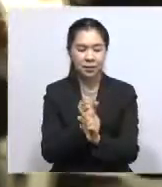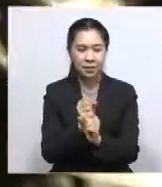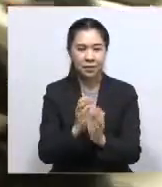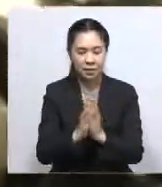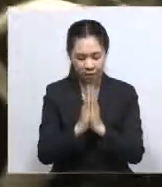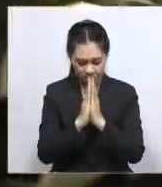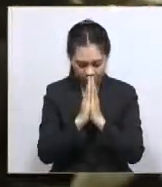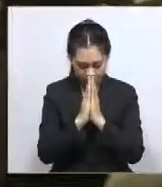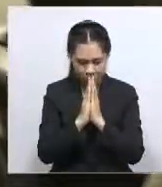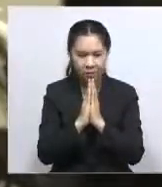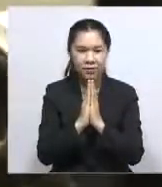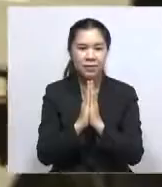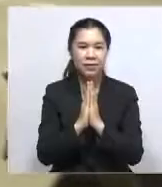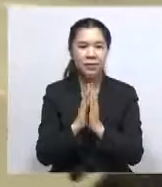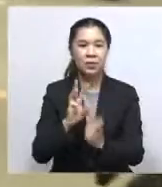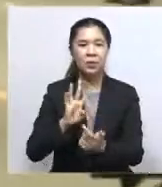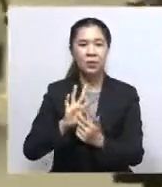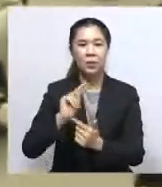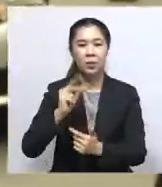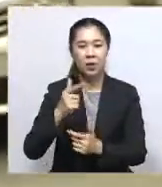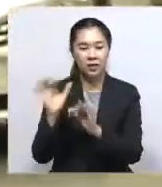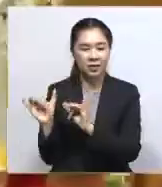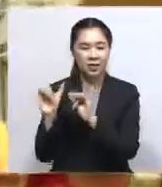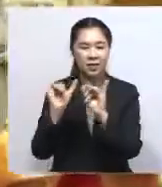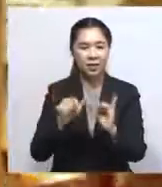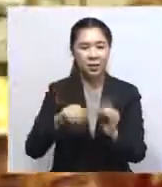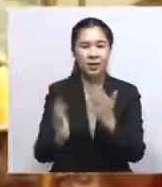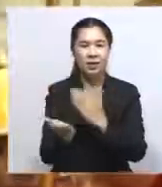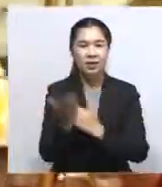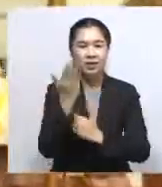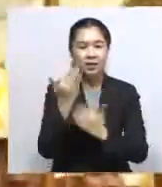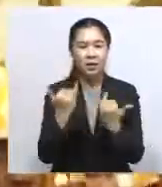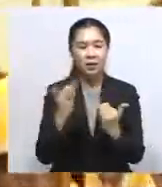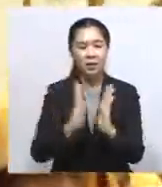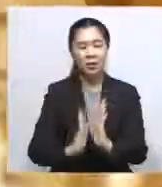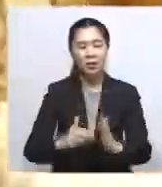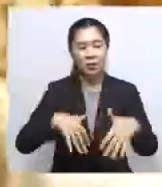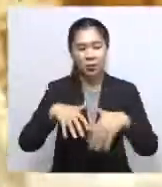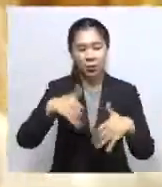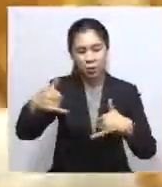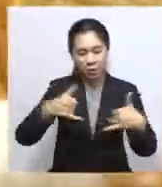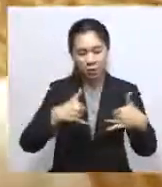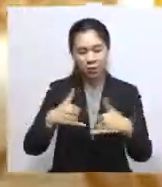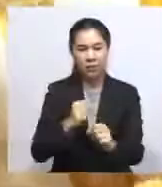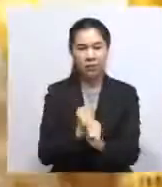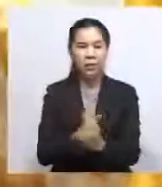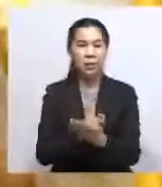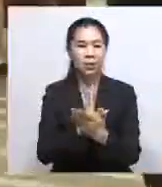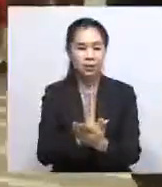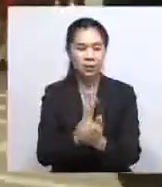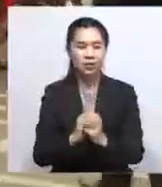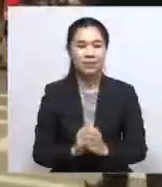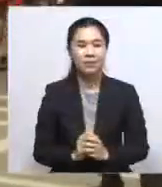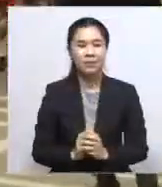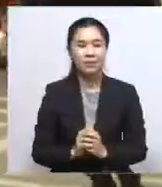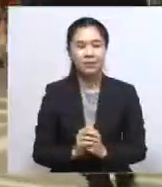ที่อัญเชิญมาจากพระบรมมหาราชวังนะคะซึ่งตั้งแต่ช่วงเช้าค่ะก็มีประชาชนเดินทางไปร่วมทำบุญกันหนาแน่นค่ะพุทธศาสนิกช